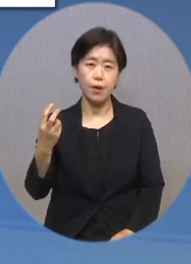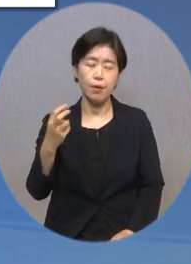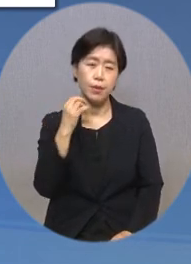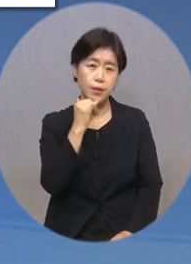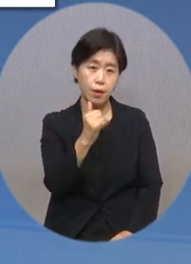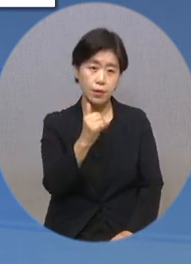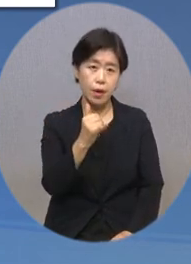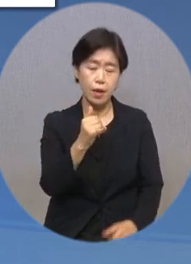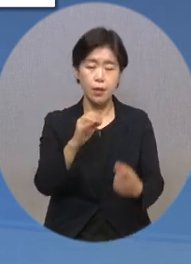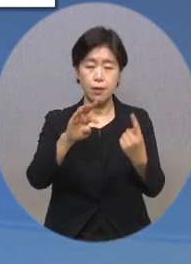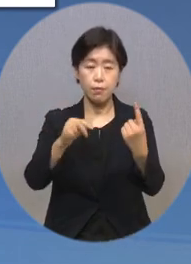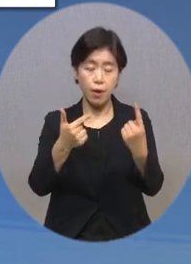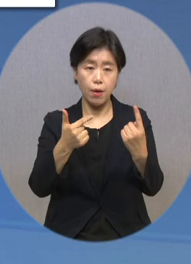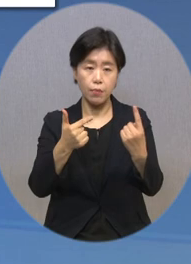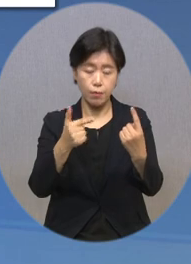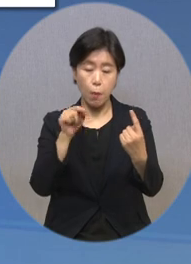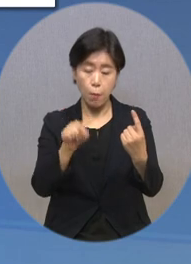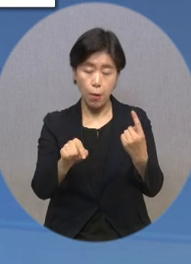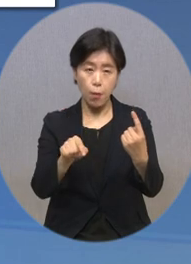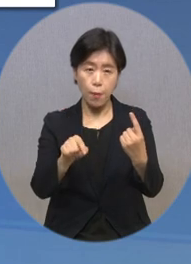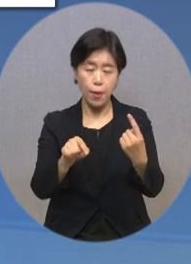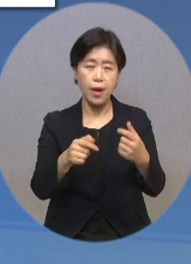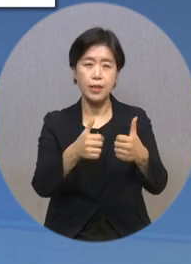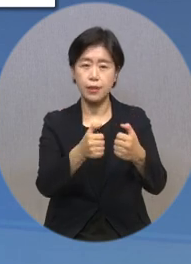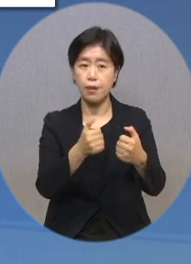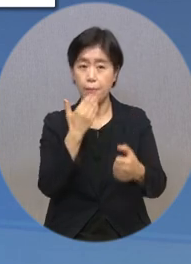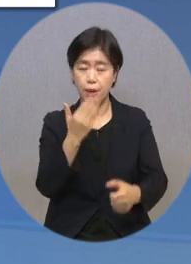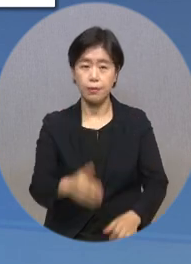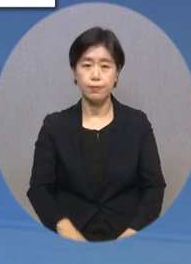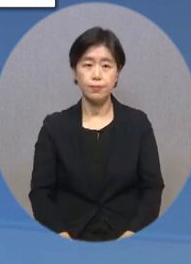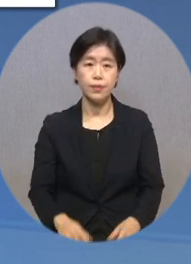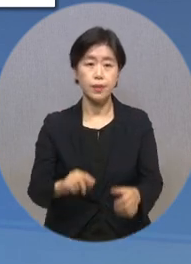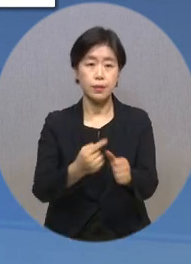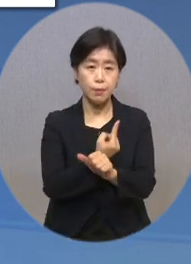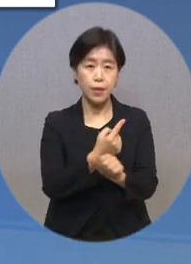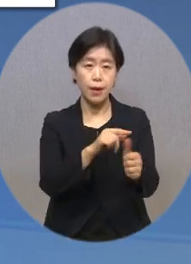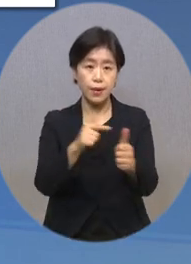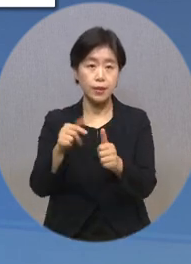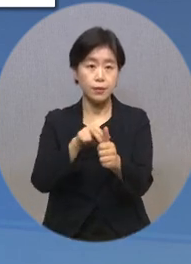누르면 상담을 받을 수 있습니다. 이 밖에 자세한